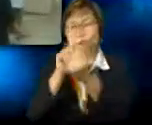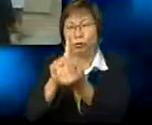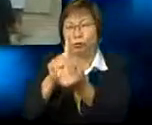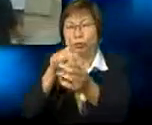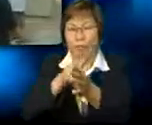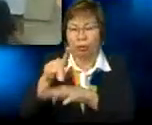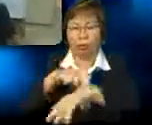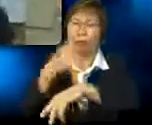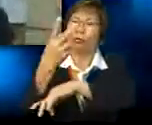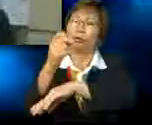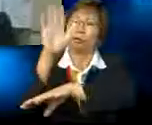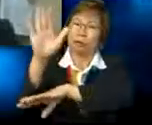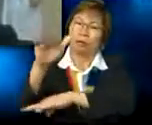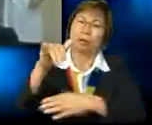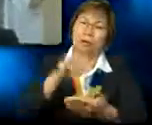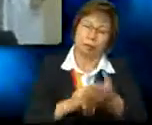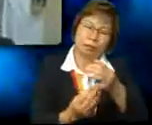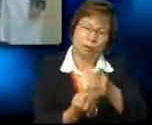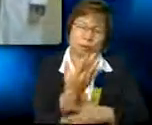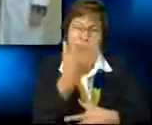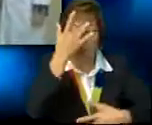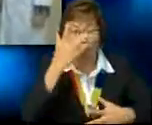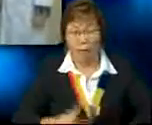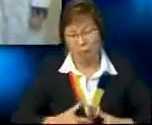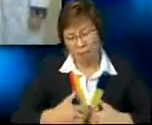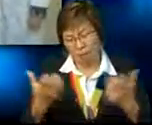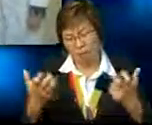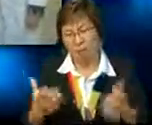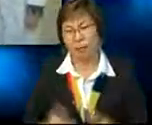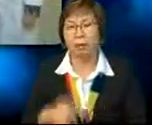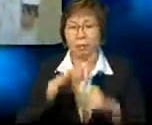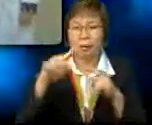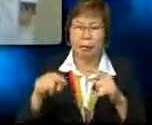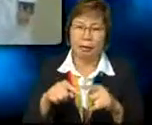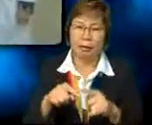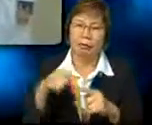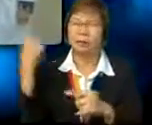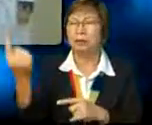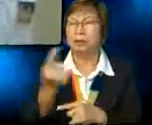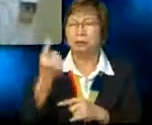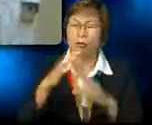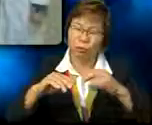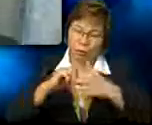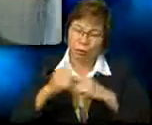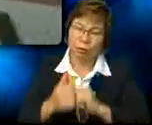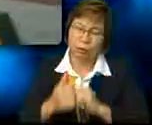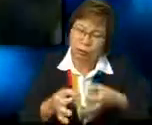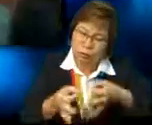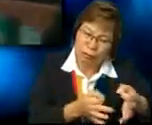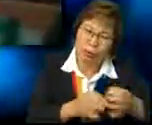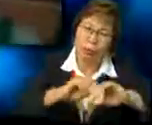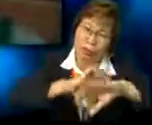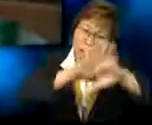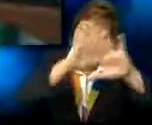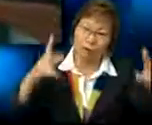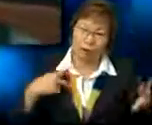pukul 12 tengah hari. Ini menimbulkan pesakit agak marah, ya. Tetapi selalunya kita atasi dengan memberi penerangan yang jelas,